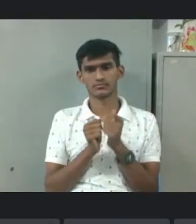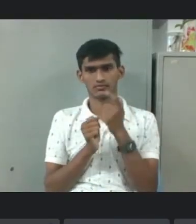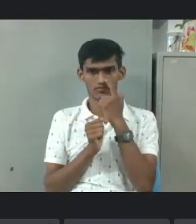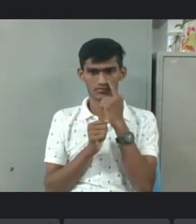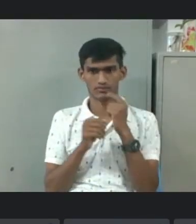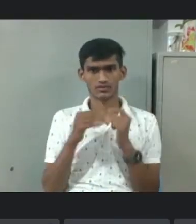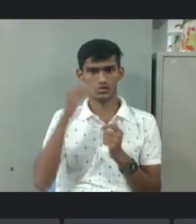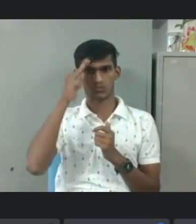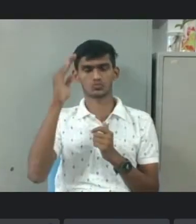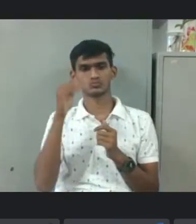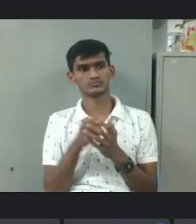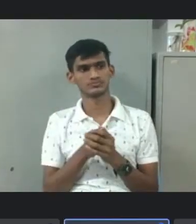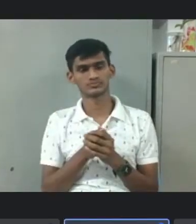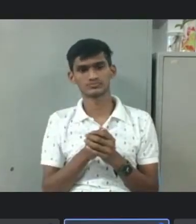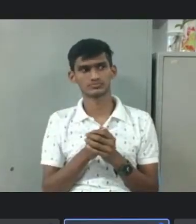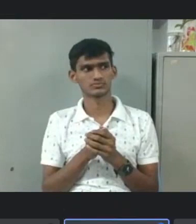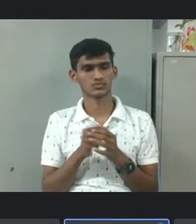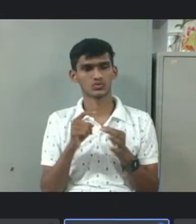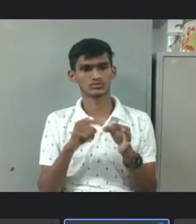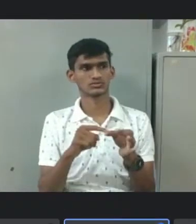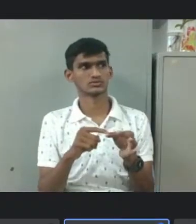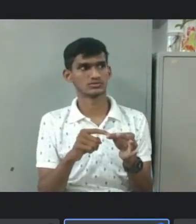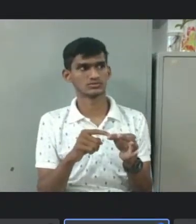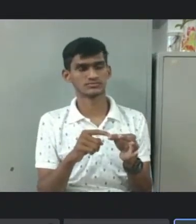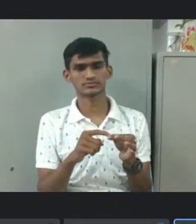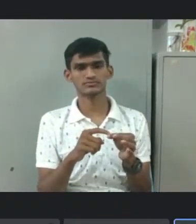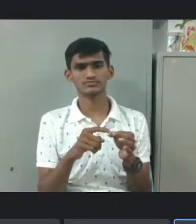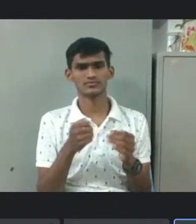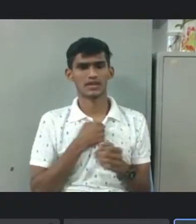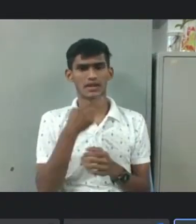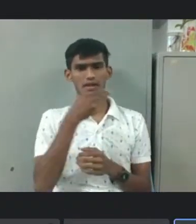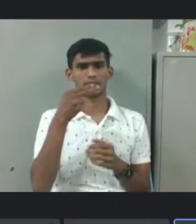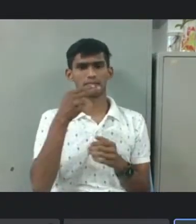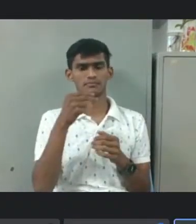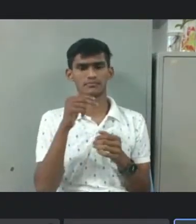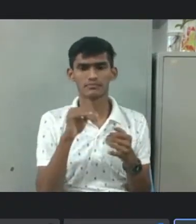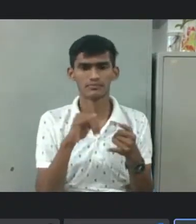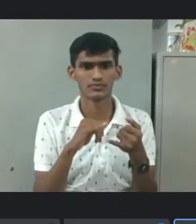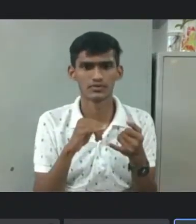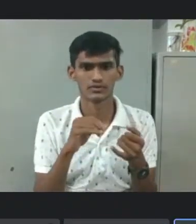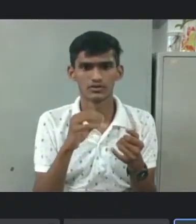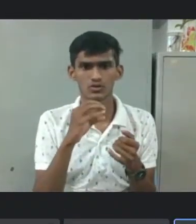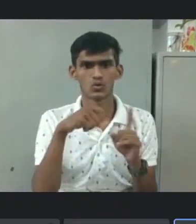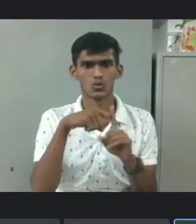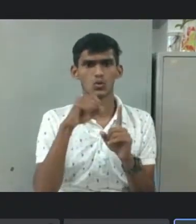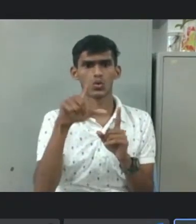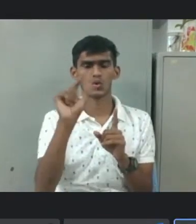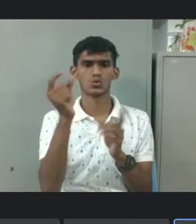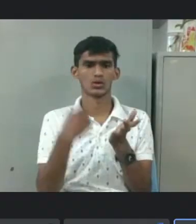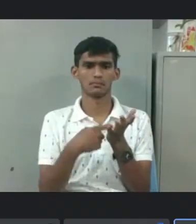ഹലോ മാഡം. ഹലോ, ചോദിച്ചോളൂ. എന്റെ പേര് സീമ തോമസ് എന്നാണ്. തോളൂര് പഞ്ചായത്തിൽ നിന്നാണ് ഞാൻ